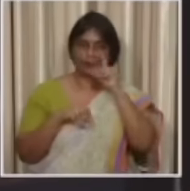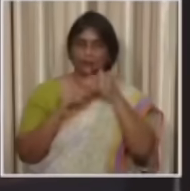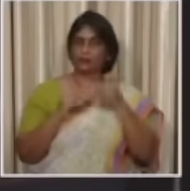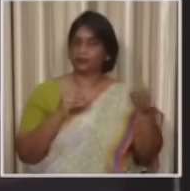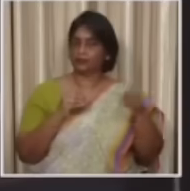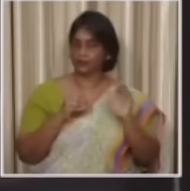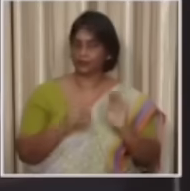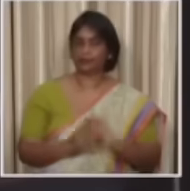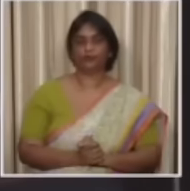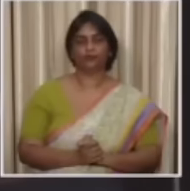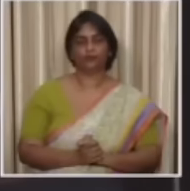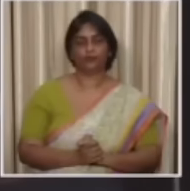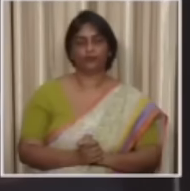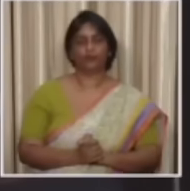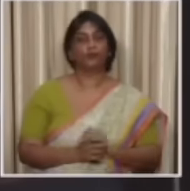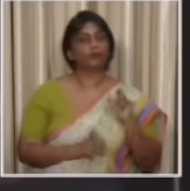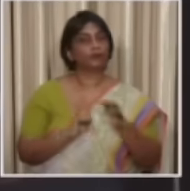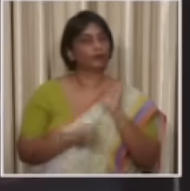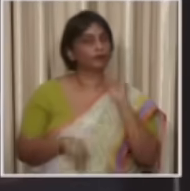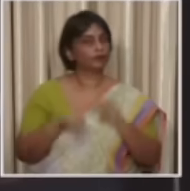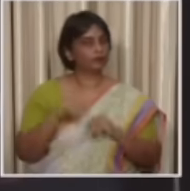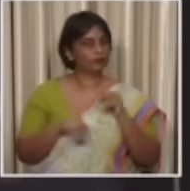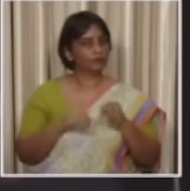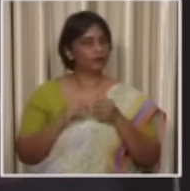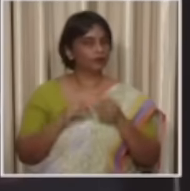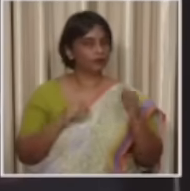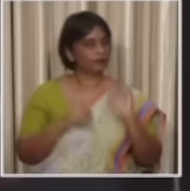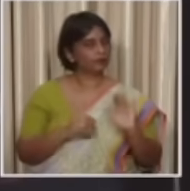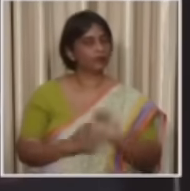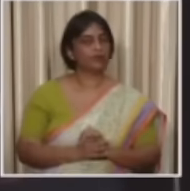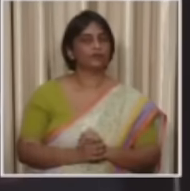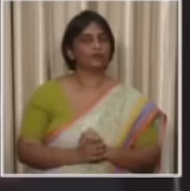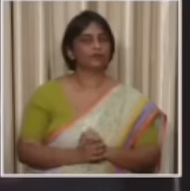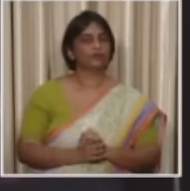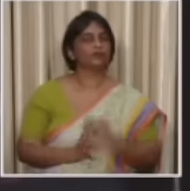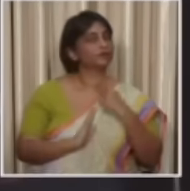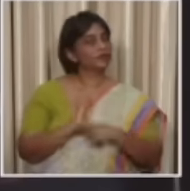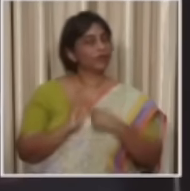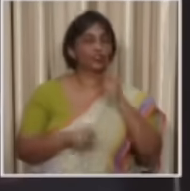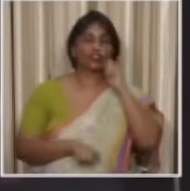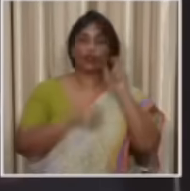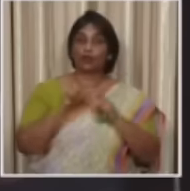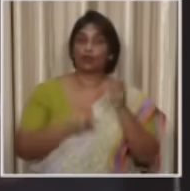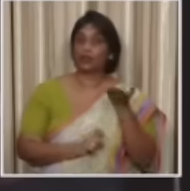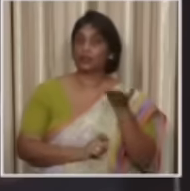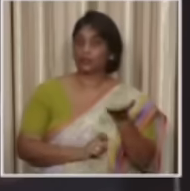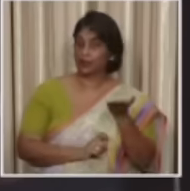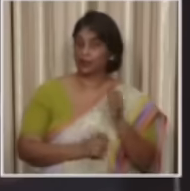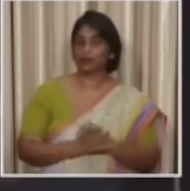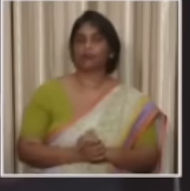පවත් කරනවා. දැන් මේ ජනාධිපති මැතිවරණය පවත් කරනකොට මේ රටේ මිනිස්සු ඉල්ලන්නේ